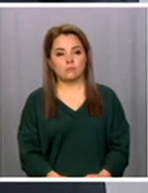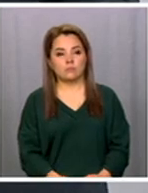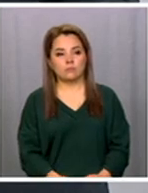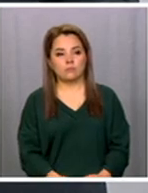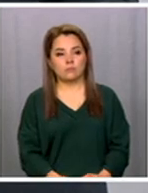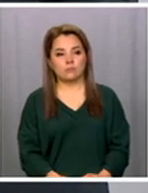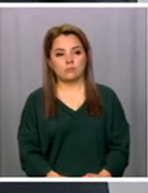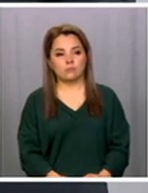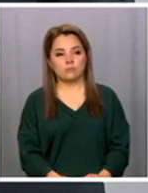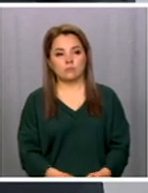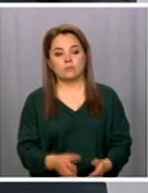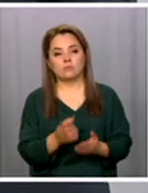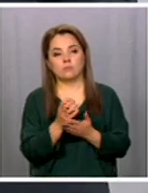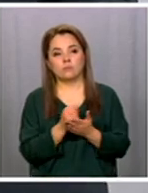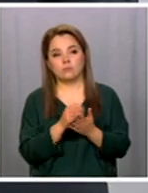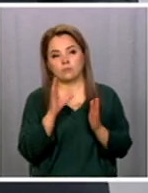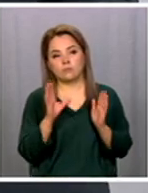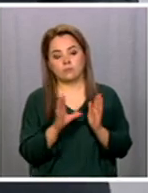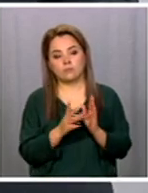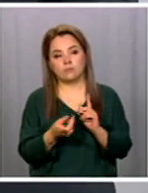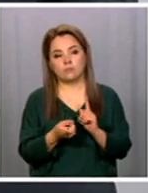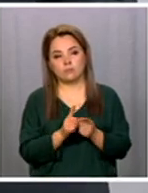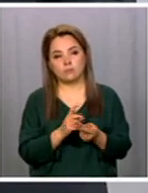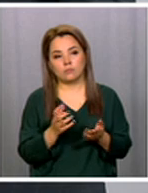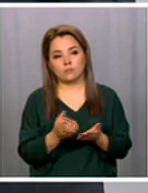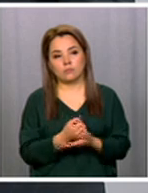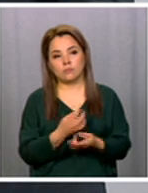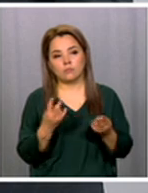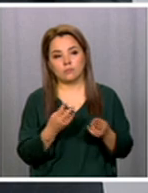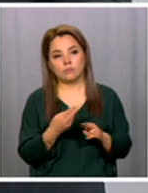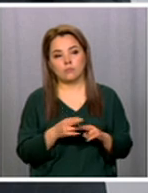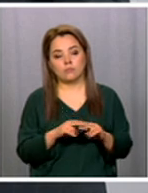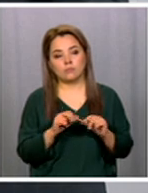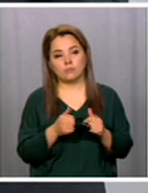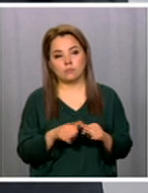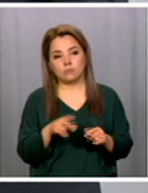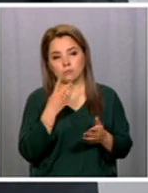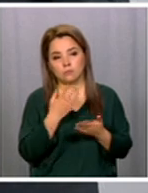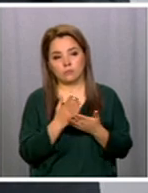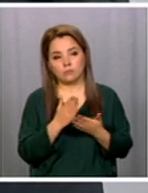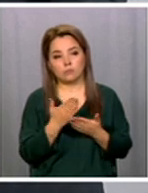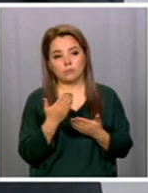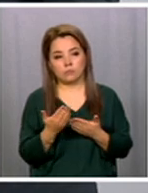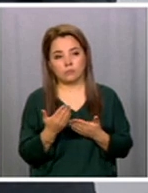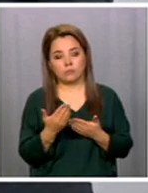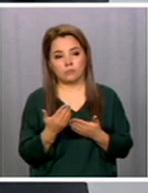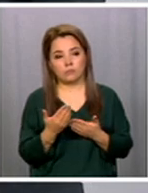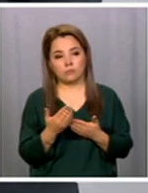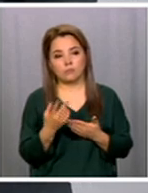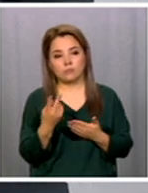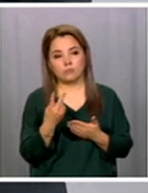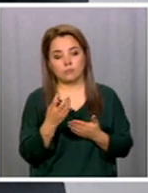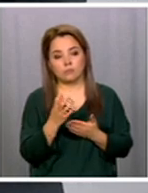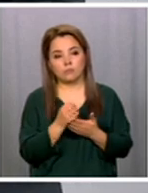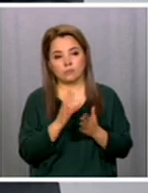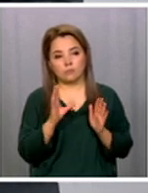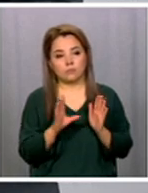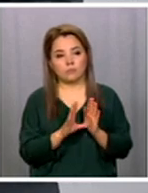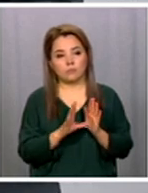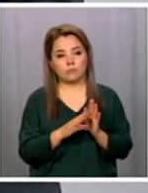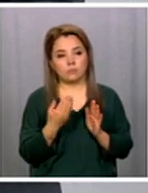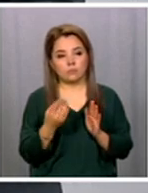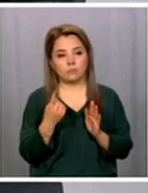Келесі, потенциалдық энергияның өзгерісін табу үшін формулада көрсетілгендей, екінші потенциалдық энергия,